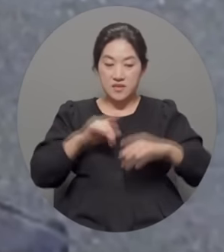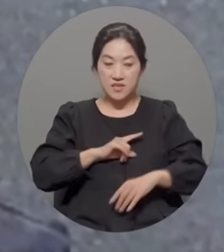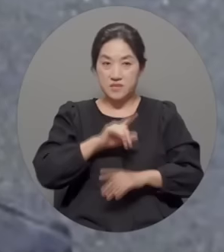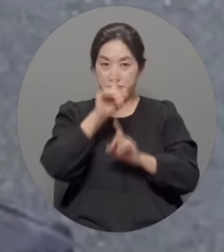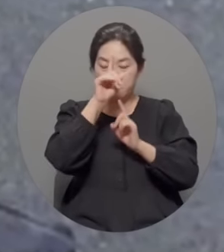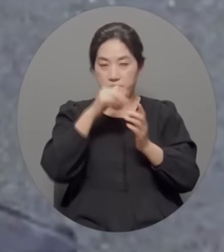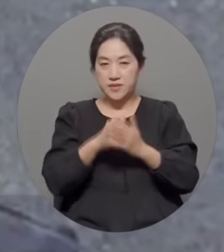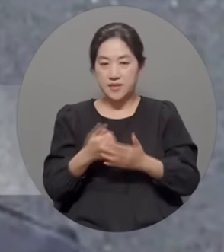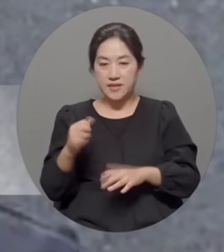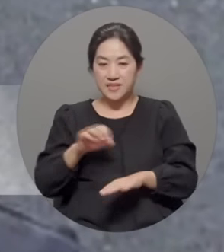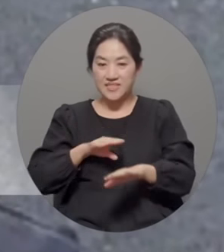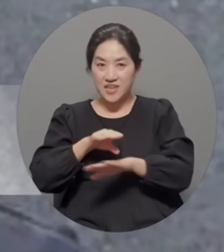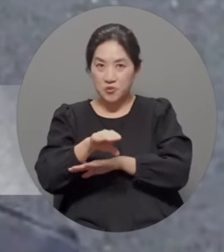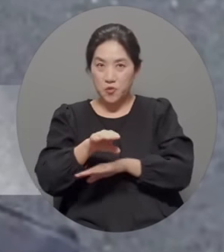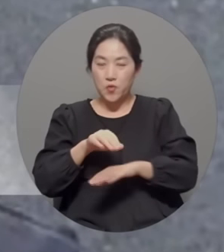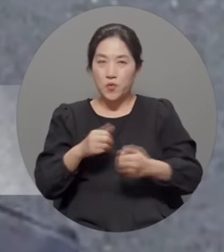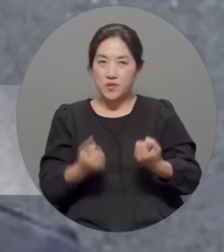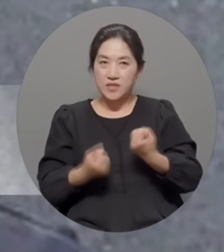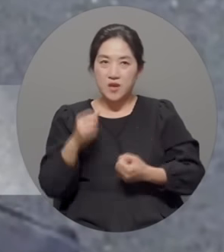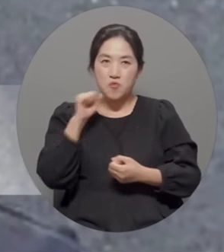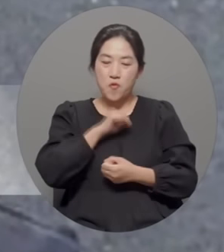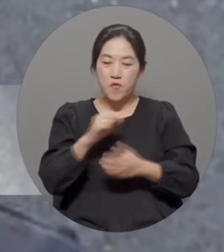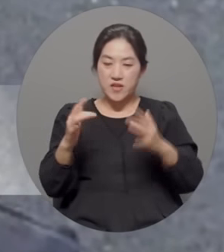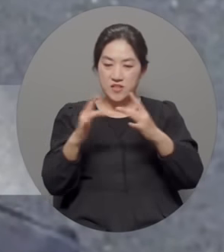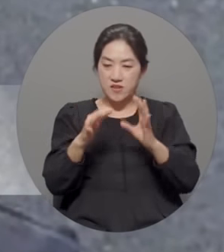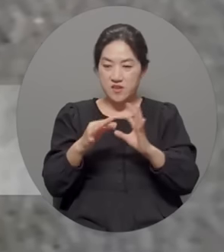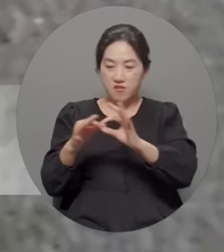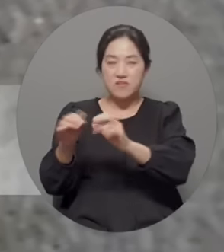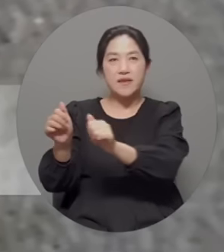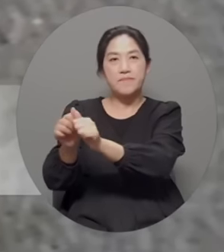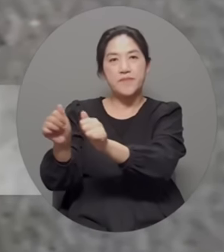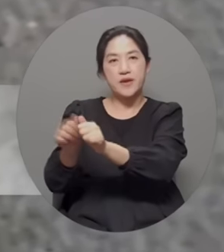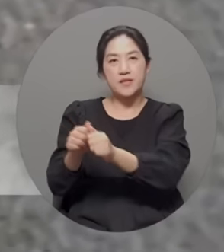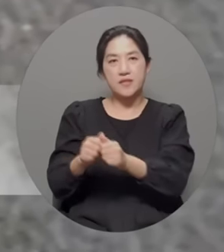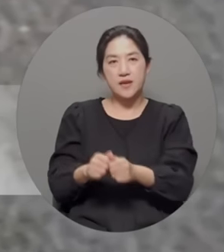자동차 동호회 인터넷 카페를 통해 연락이 된 한 남성에게